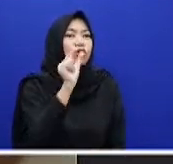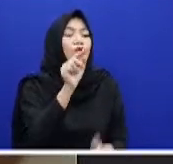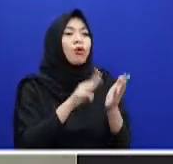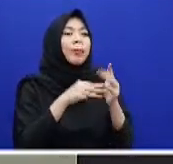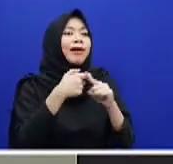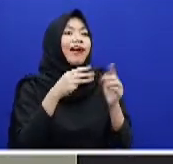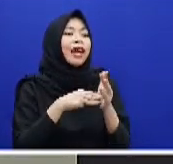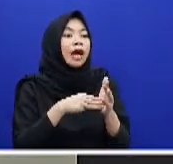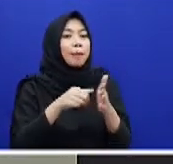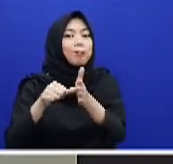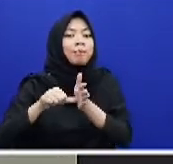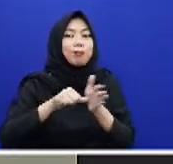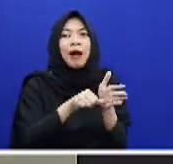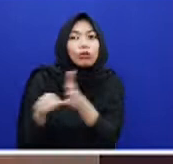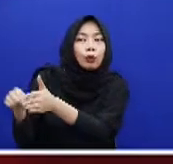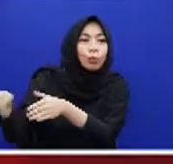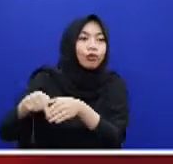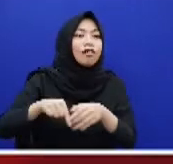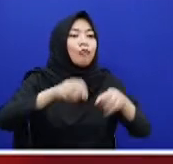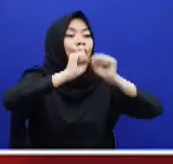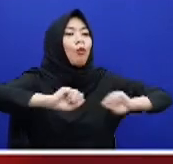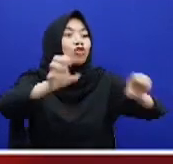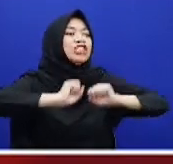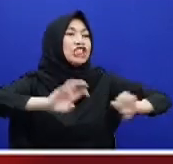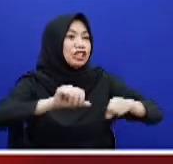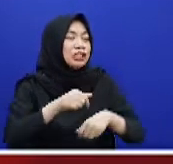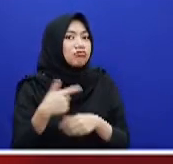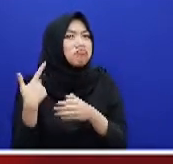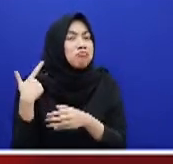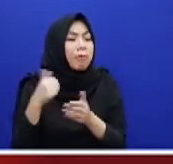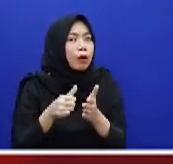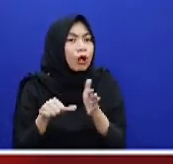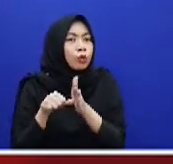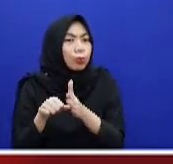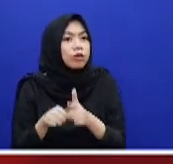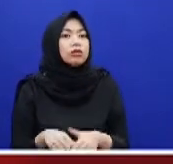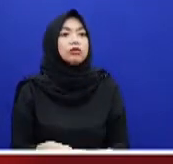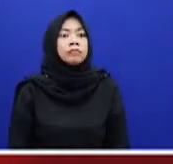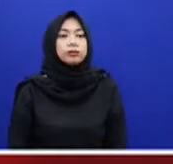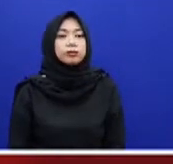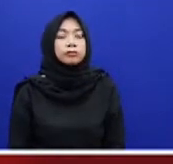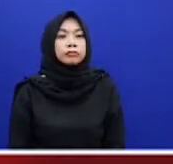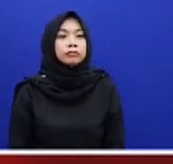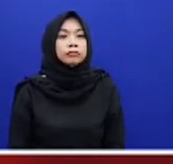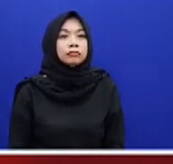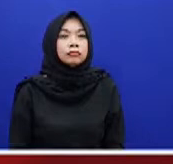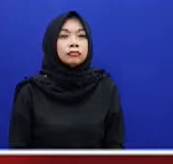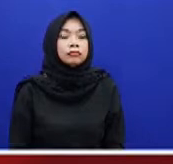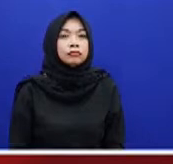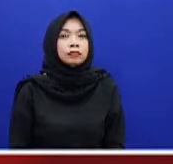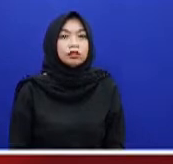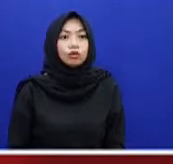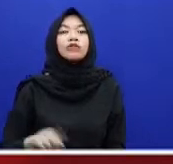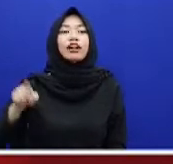makanan kita gitu terus ada satu vendor makanan yang ia menawarkan gua kita kiri enggak asma karena